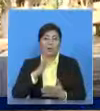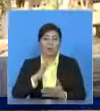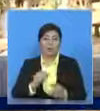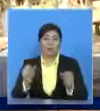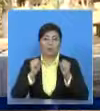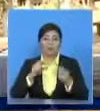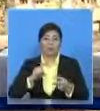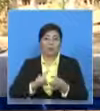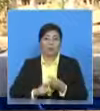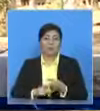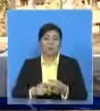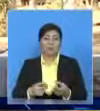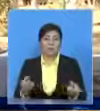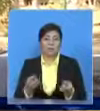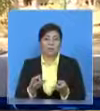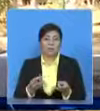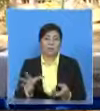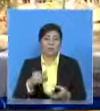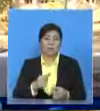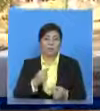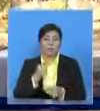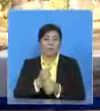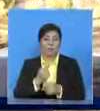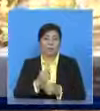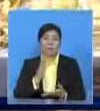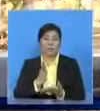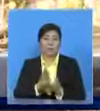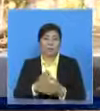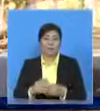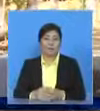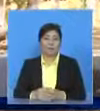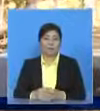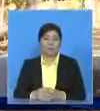спортқа байланысты талап етілетін барлық заңдылықтарға сай қылып салынған деп отырмыз.